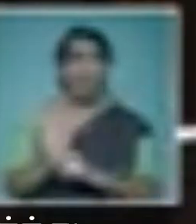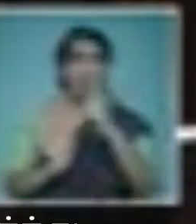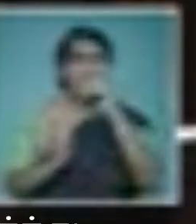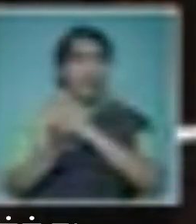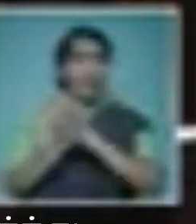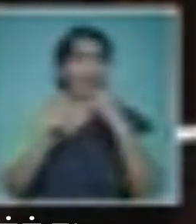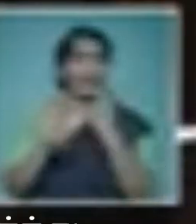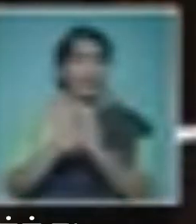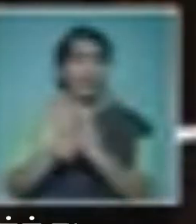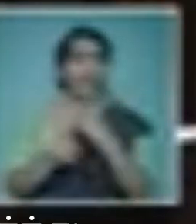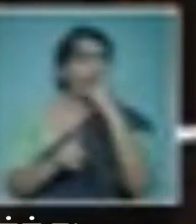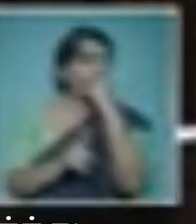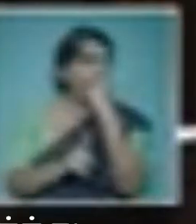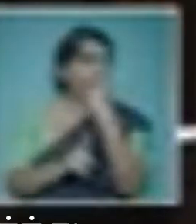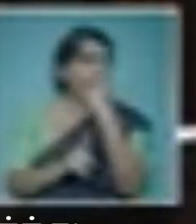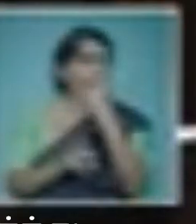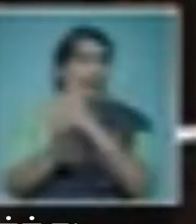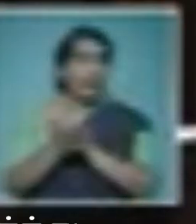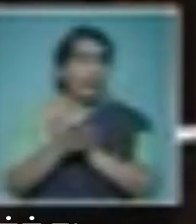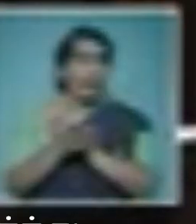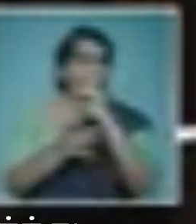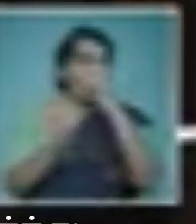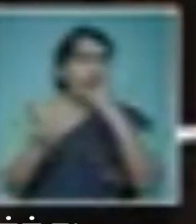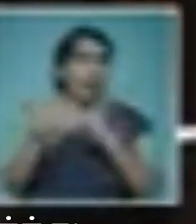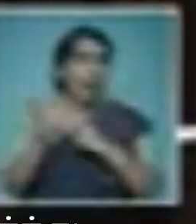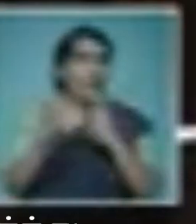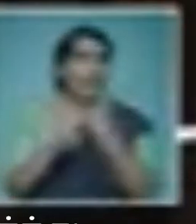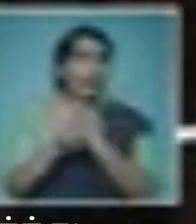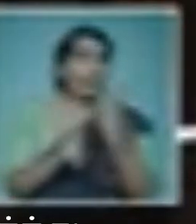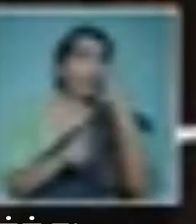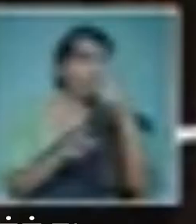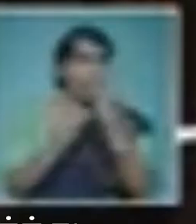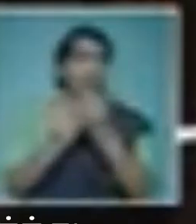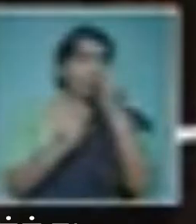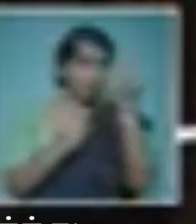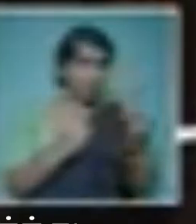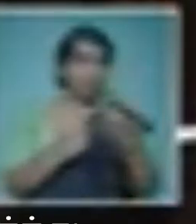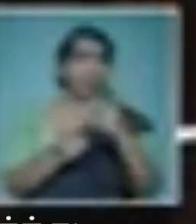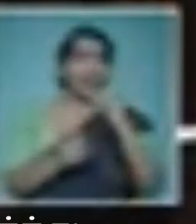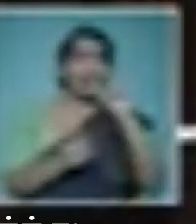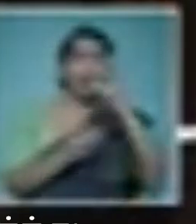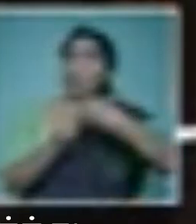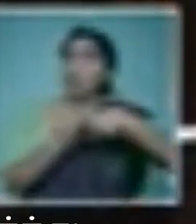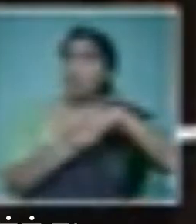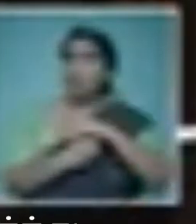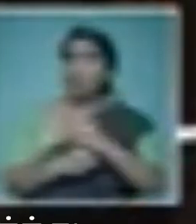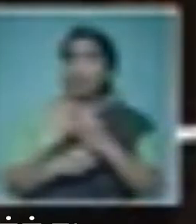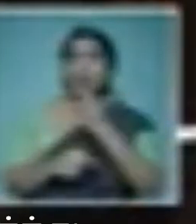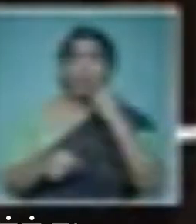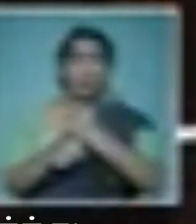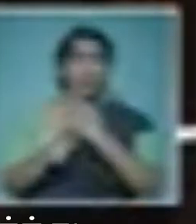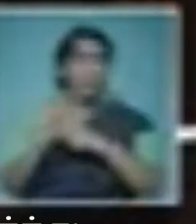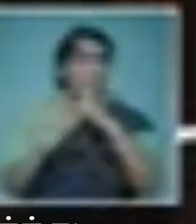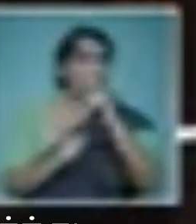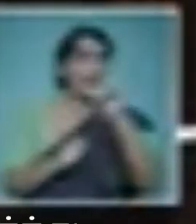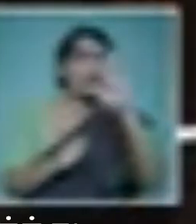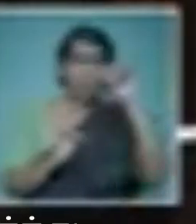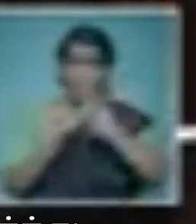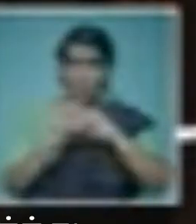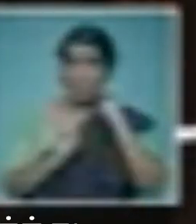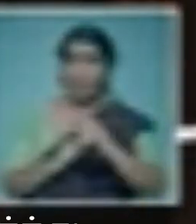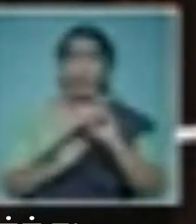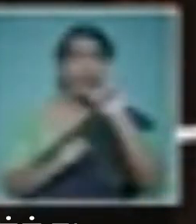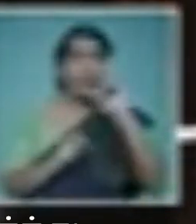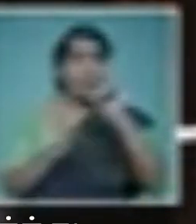හෙක්ටයාර එක එක එක හෙක්ටයාර එක අක්කරයකට කිලෝ 14ක් දෙන්න ඕනේ ඕර්ගැනික් පොහොර ඒකට රජයෙන් ගෙනවා රුපියල් 75ක්